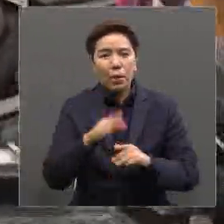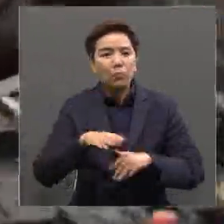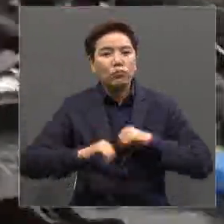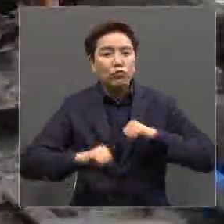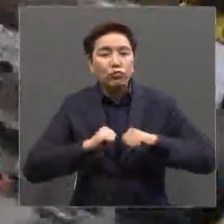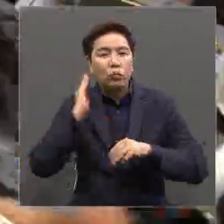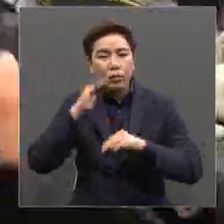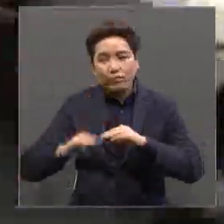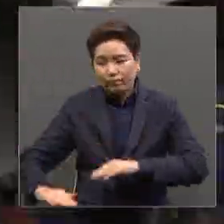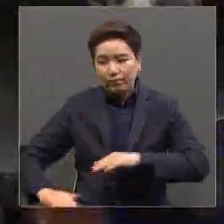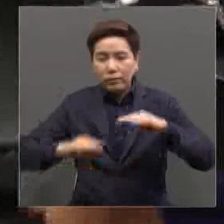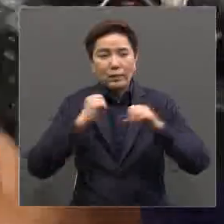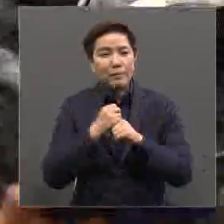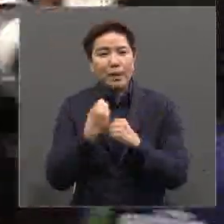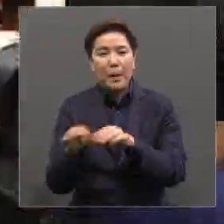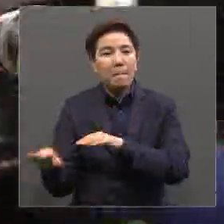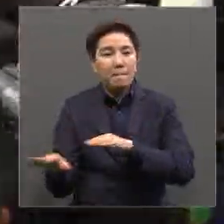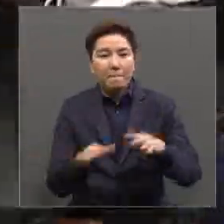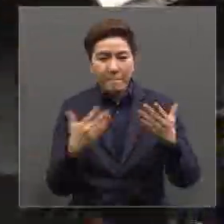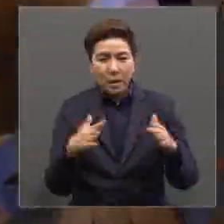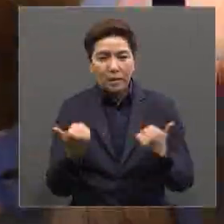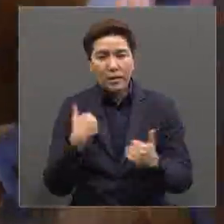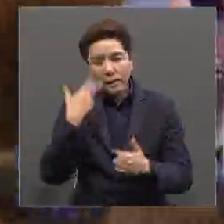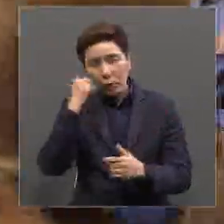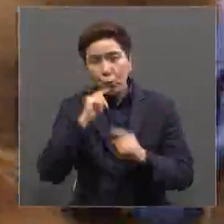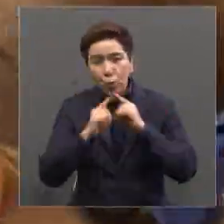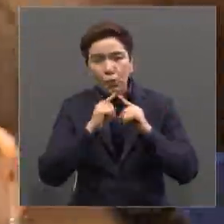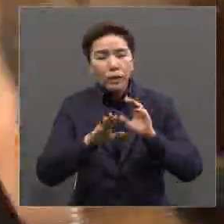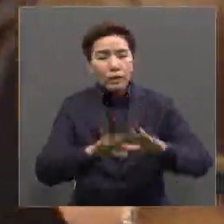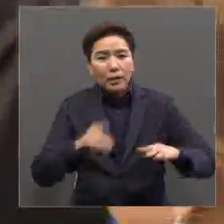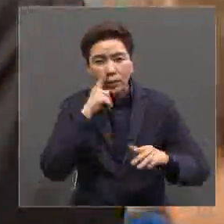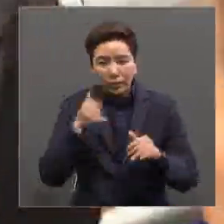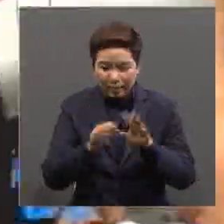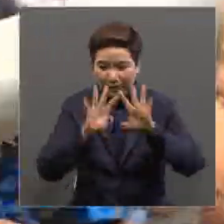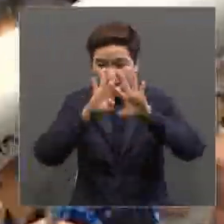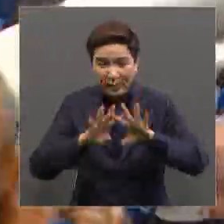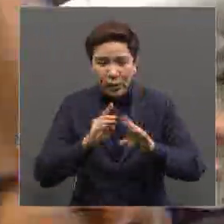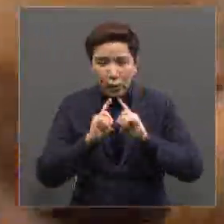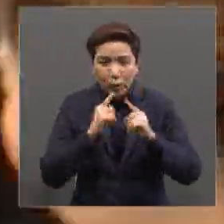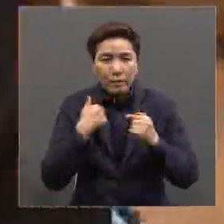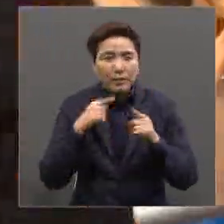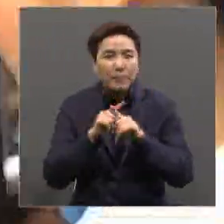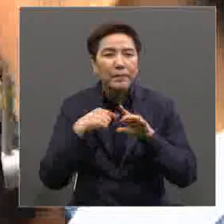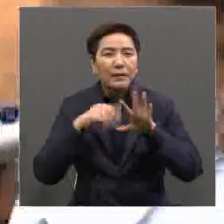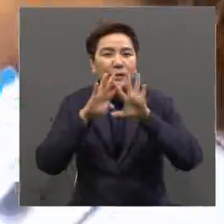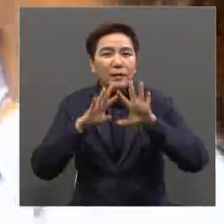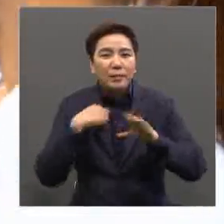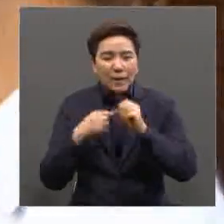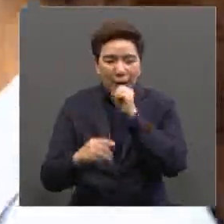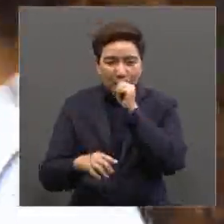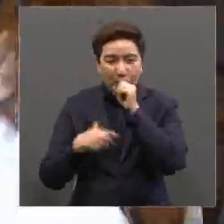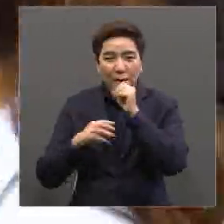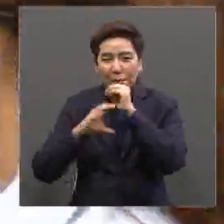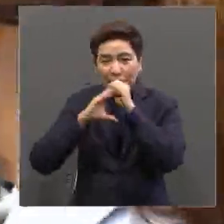รุ่นหลังเรียบร้อยแล้วเนี่ยท่านนายกก็ยืนคุยกับเด็กๆข้างรั้วเลยเนี่ยมีเขาเรียกว่าอะไรนะเมกะโฟนใ